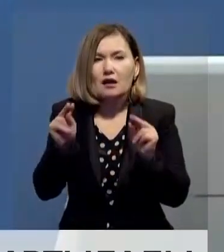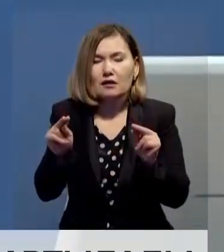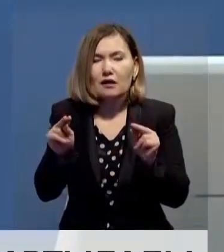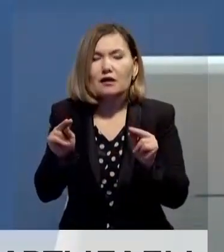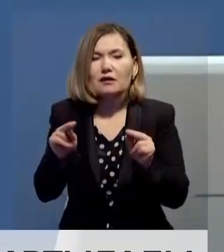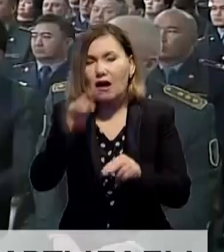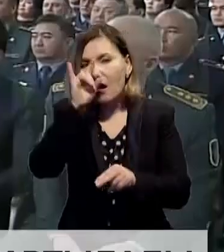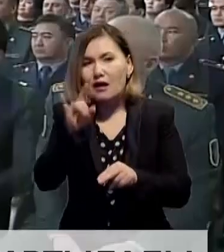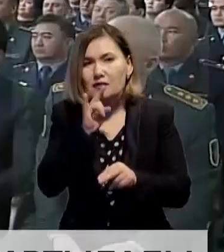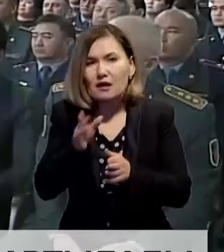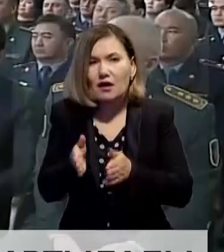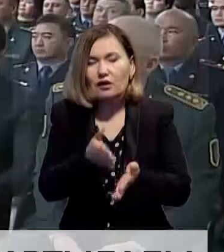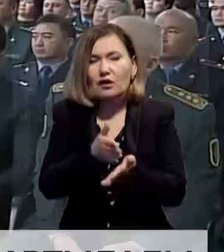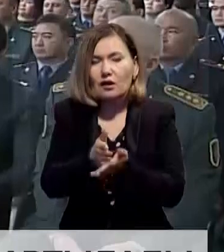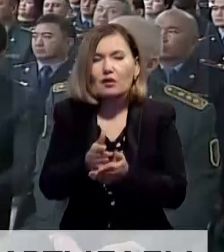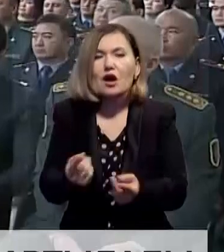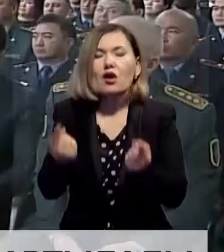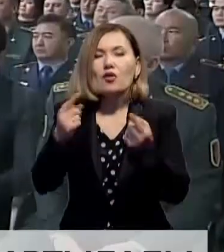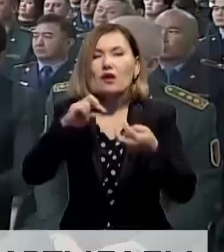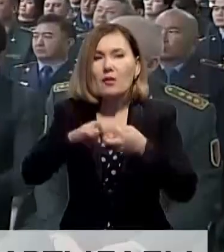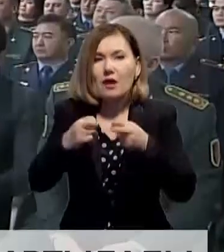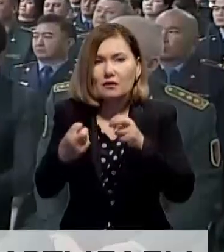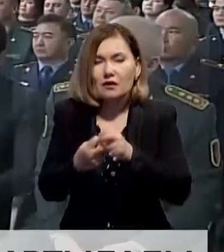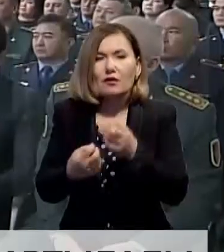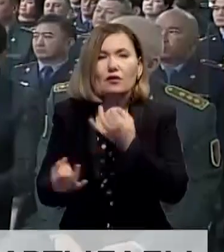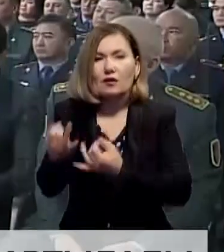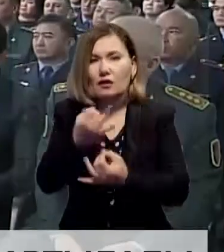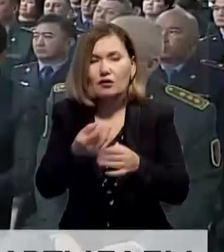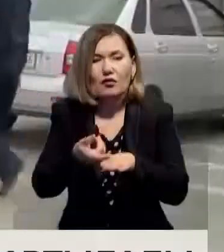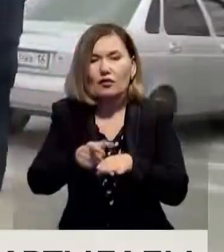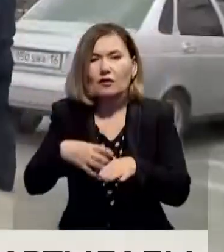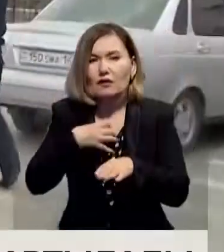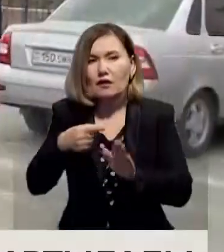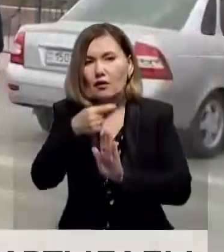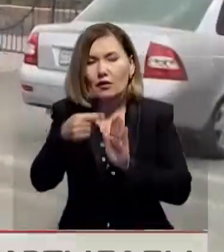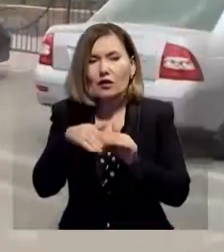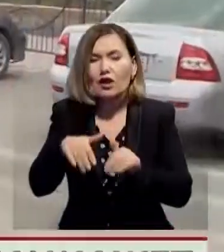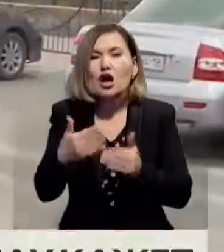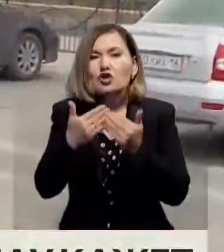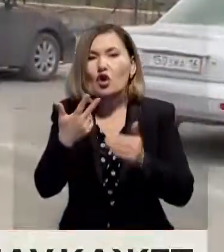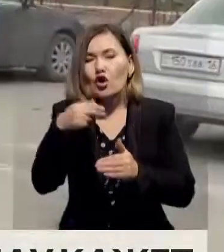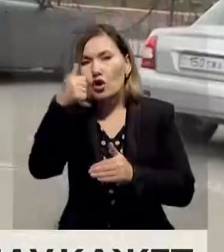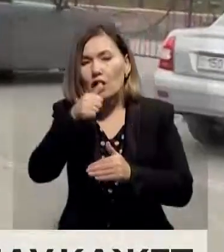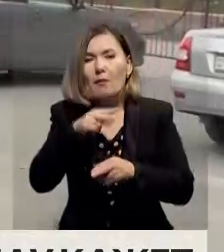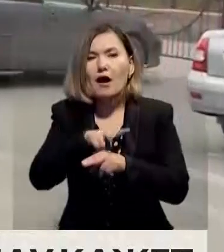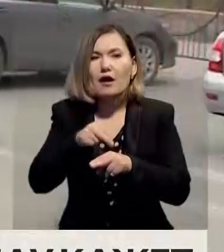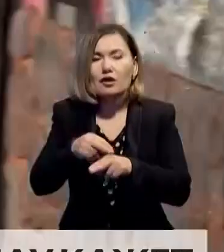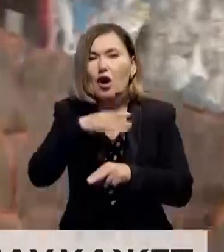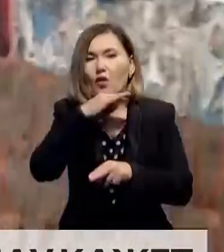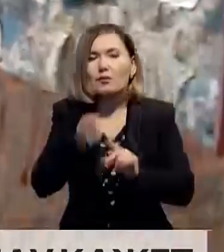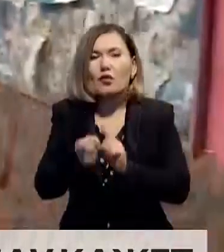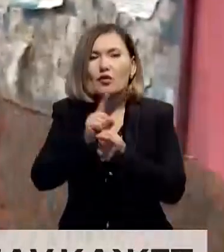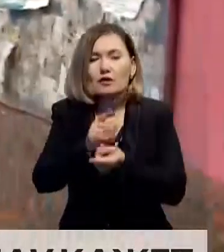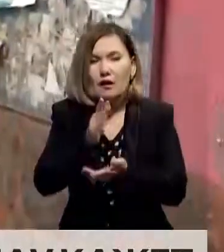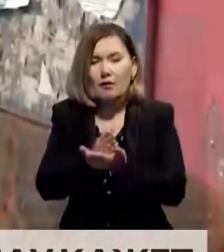құрамыз десек, дәл осындай өзекті мәселелерді шешуіміз керек. Соңғы 3 жылда полицияда біраз өзгеріс